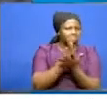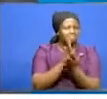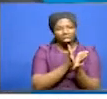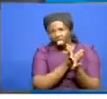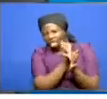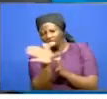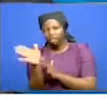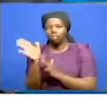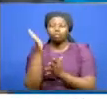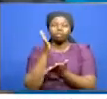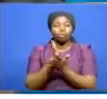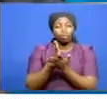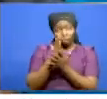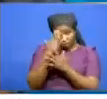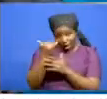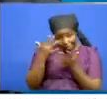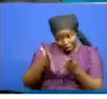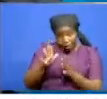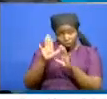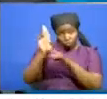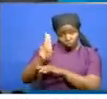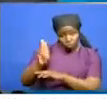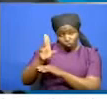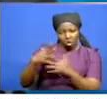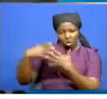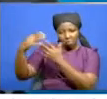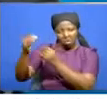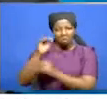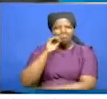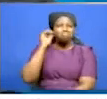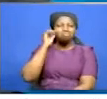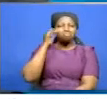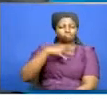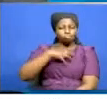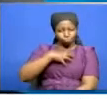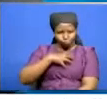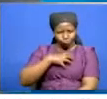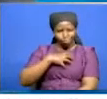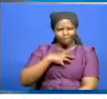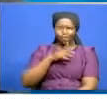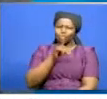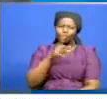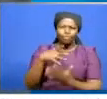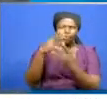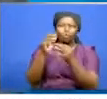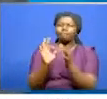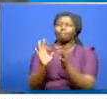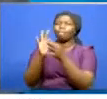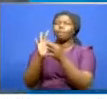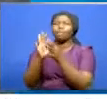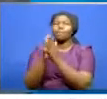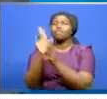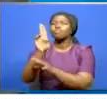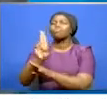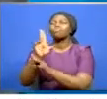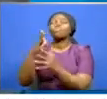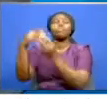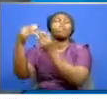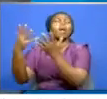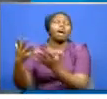Kwa sababu sasa Uhuru Kenyatta anaenda nyumbani, ana retire. Sasa unaenda kufanya muungano na Uhuru, mwenda wapi? Mwende